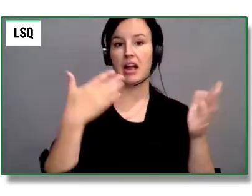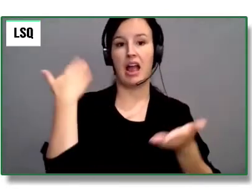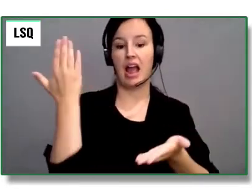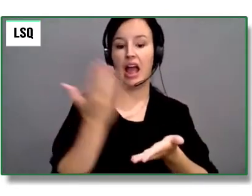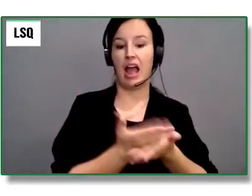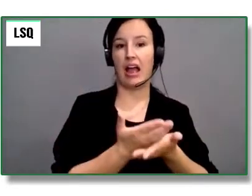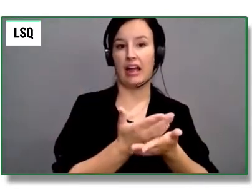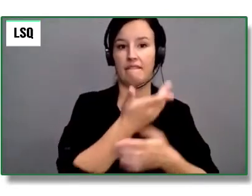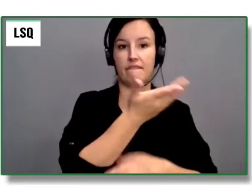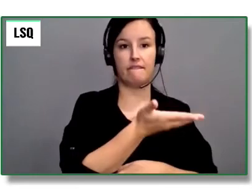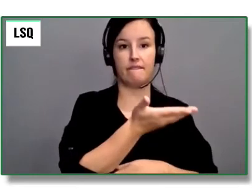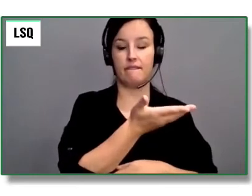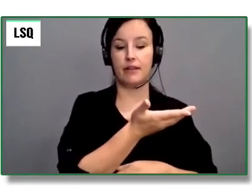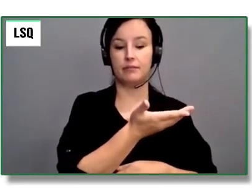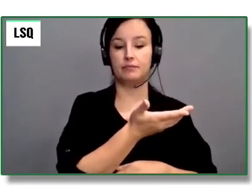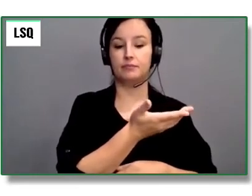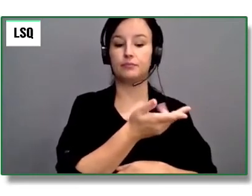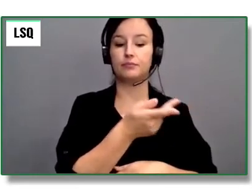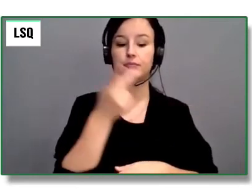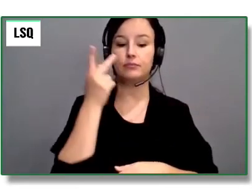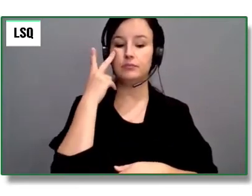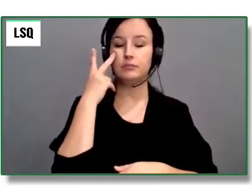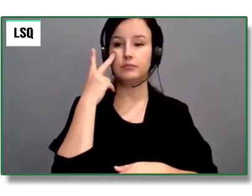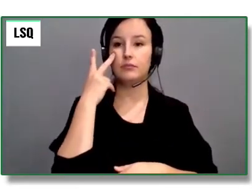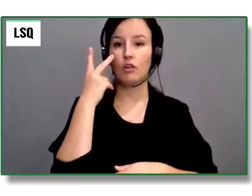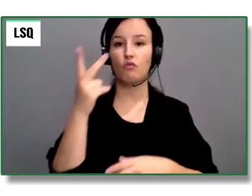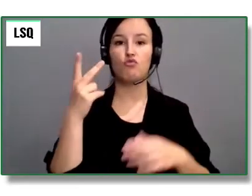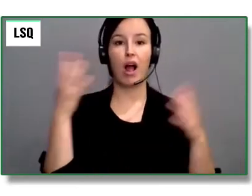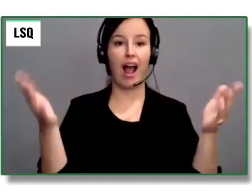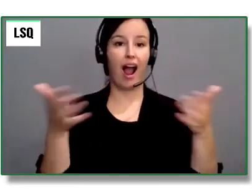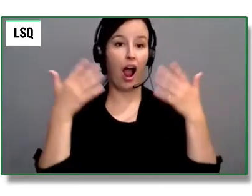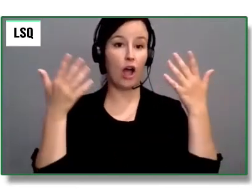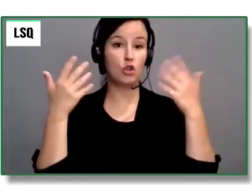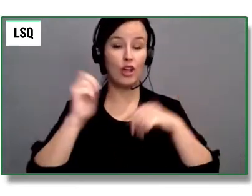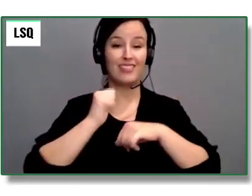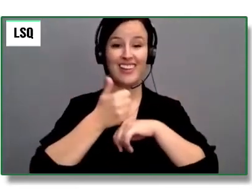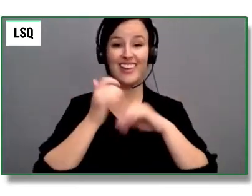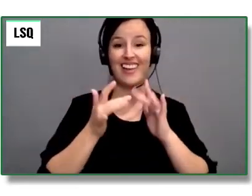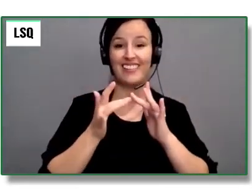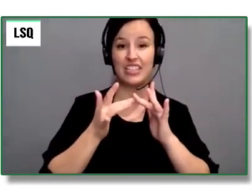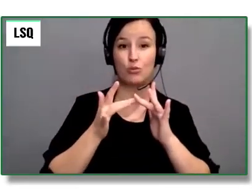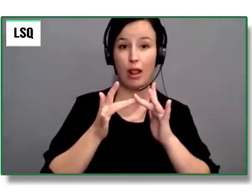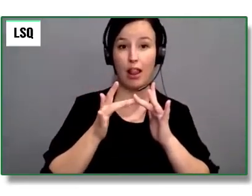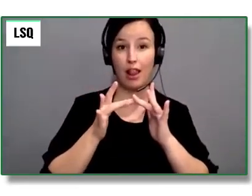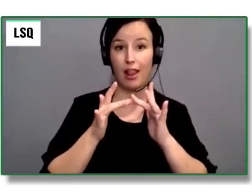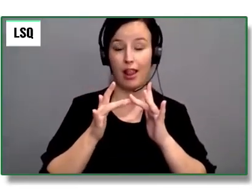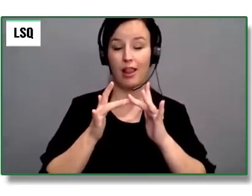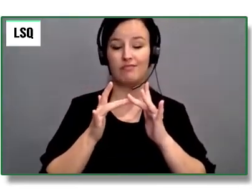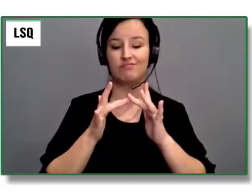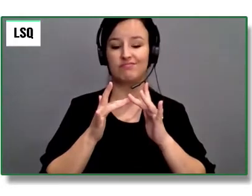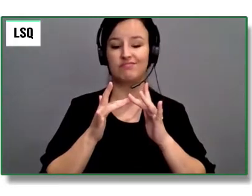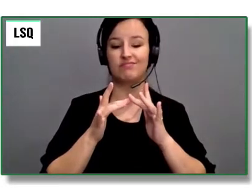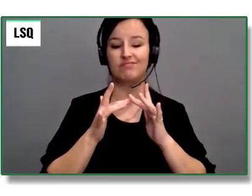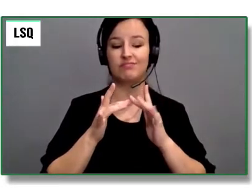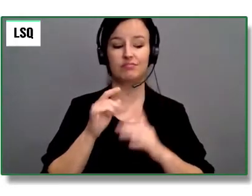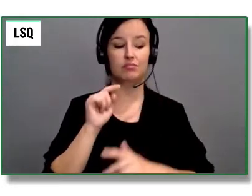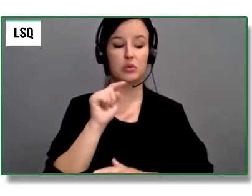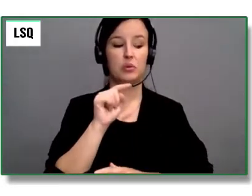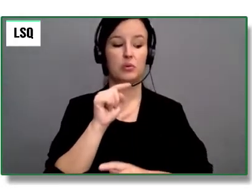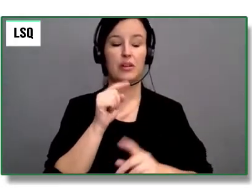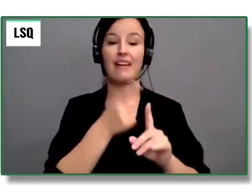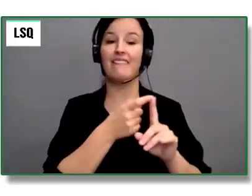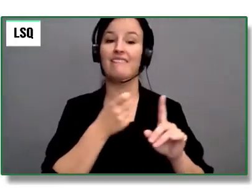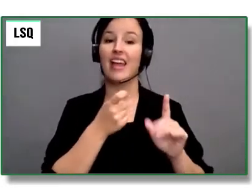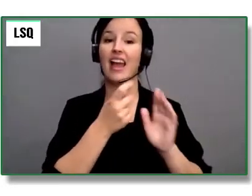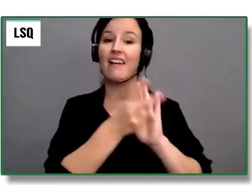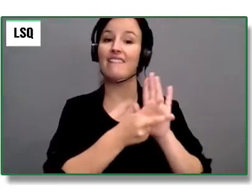YouTube et on voit donc des randonnées virtuelles et je vois une vidéo d'une